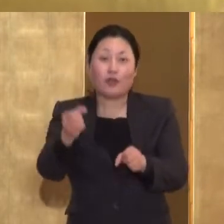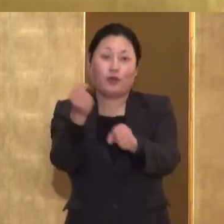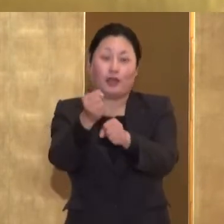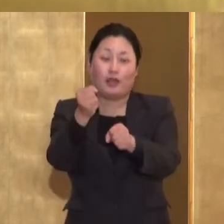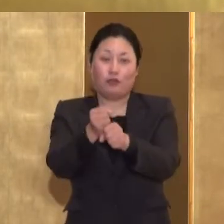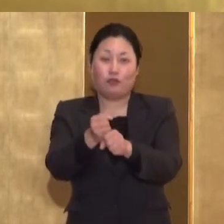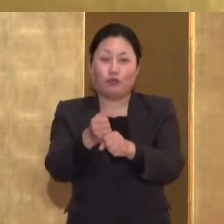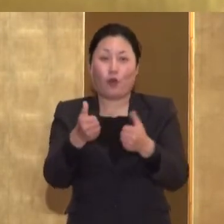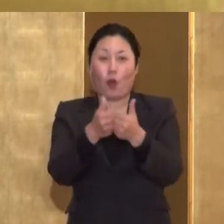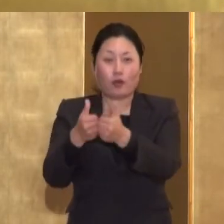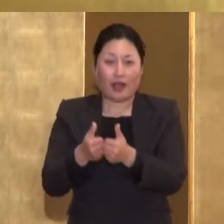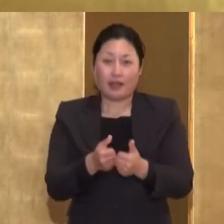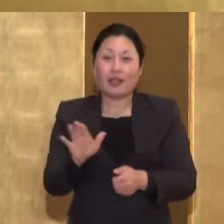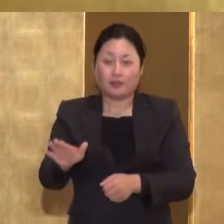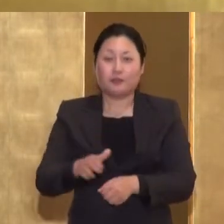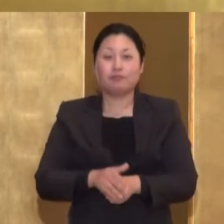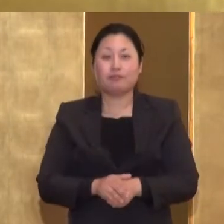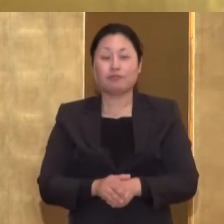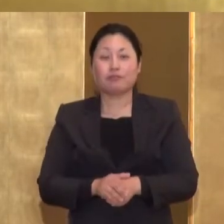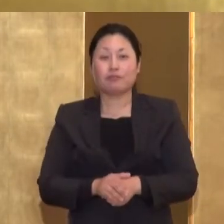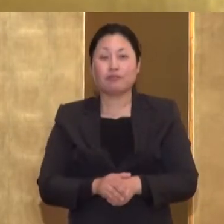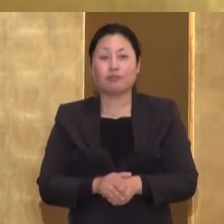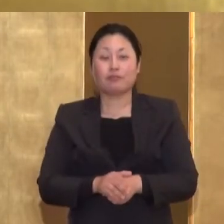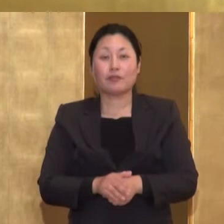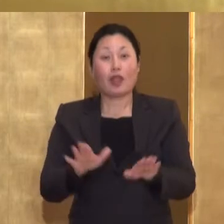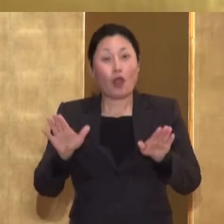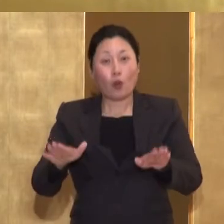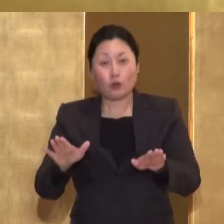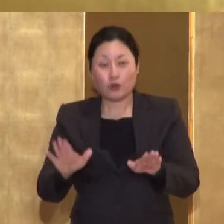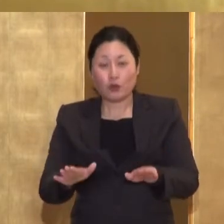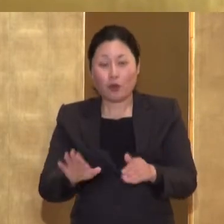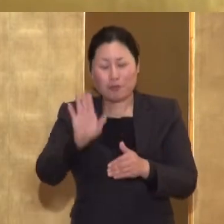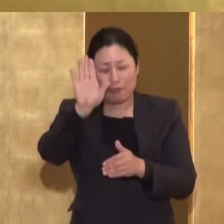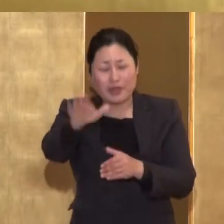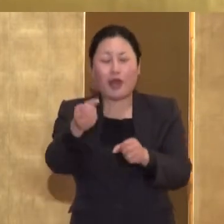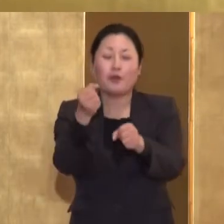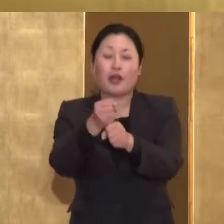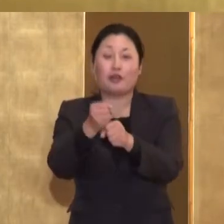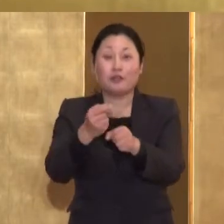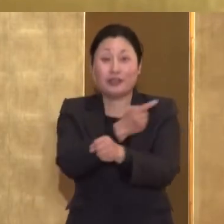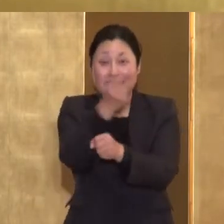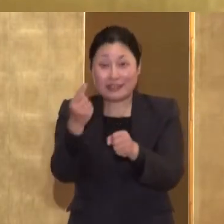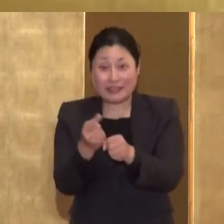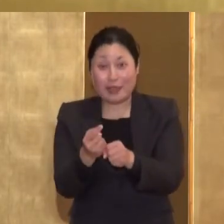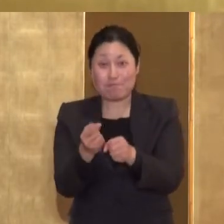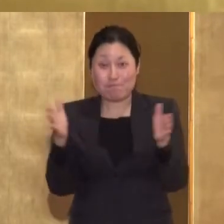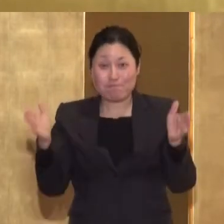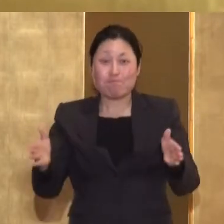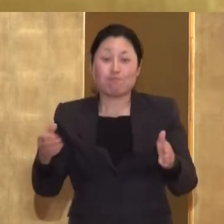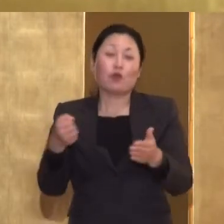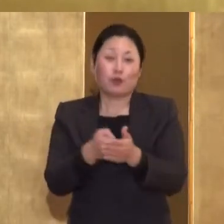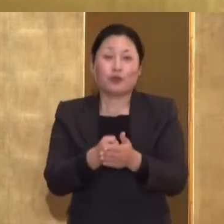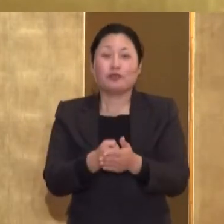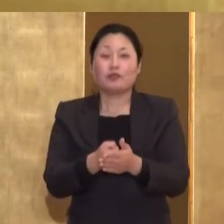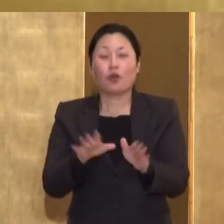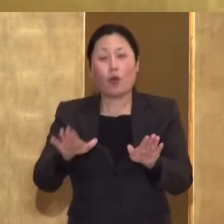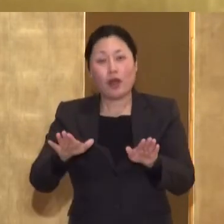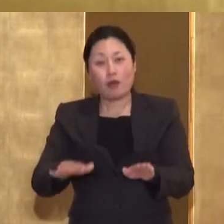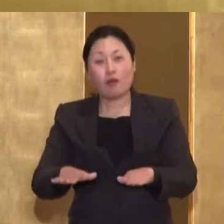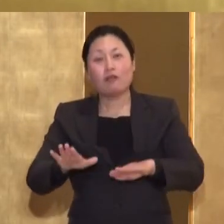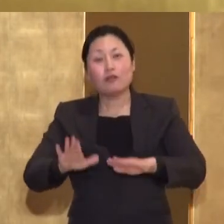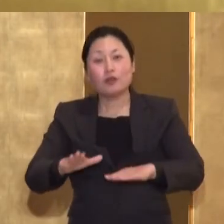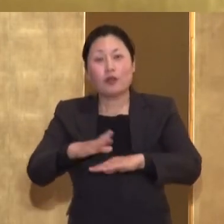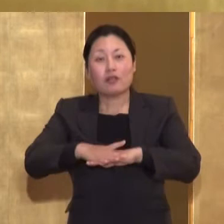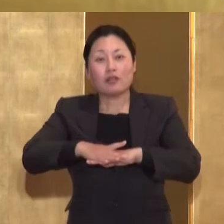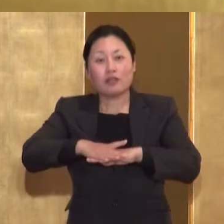そして本年をこの国の未来を開く1年とする、そのことをこの節目の年の年頭にあた